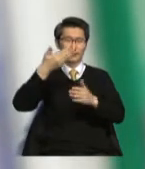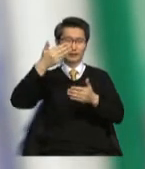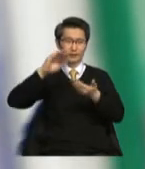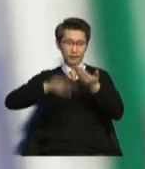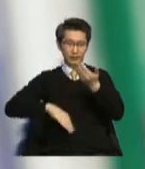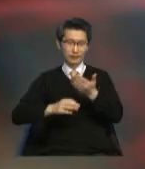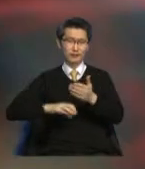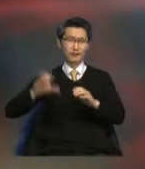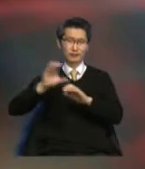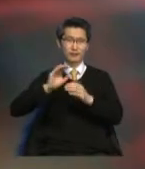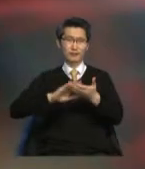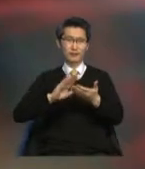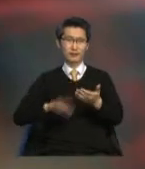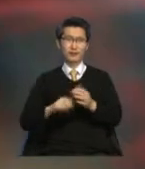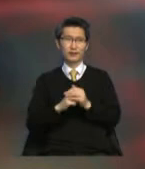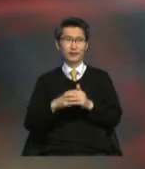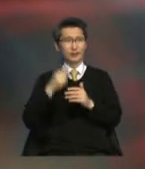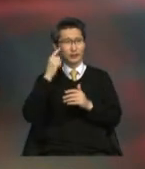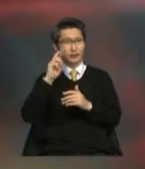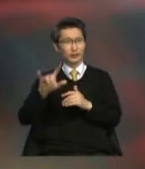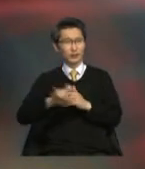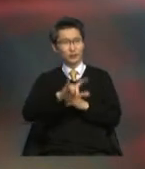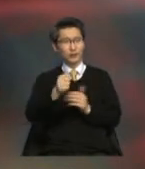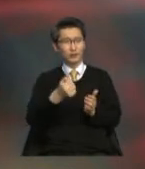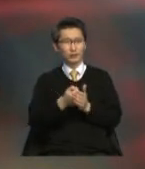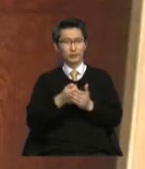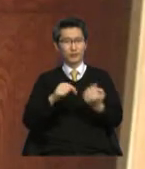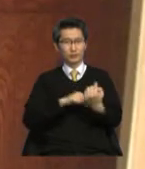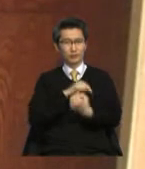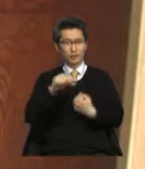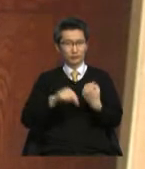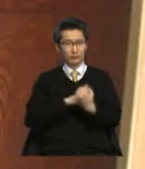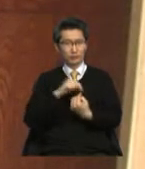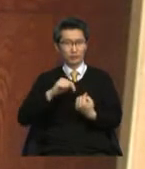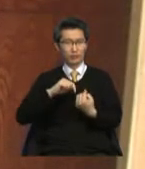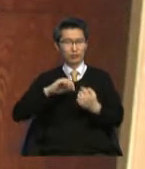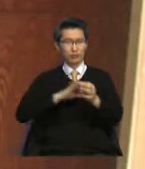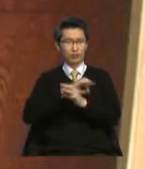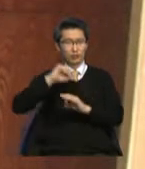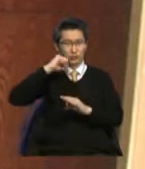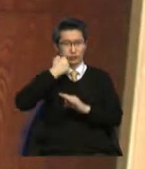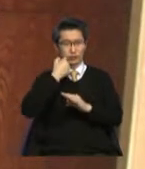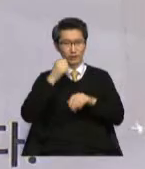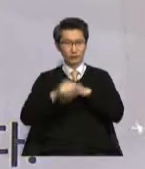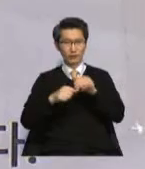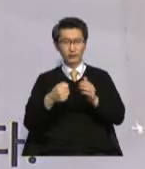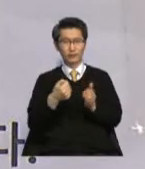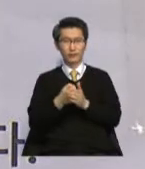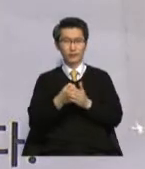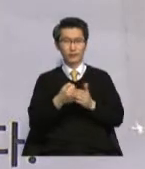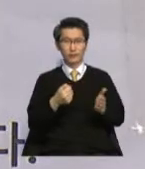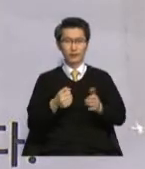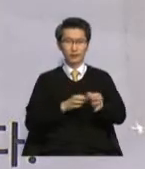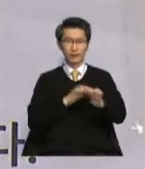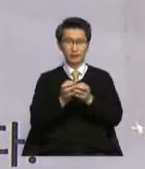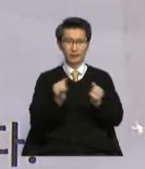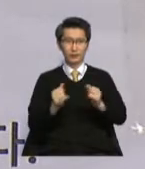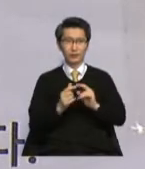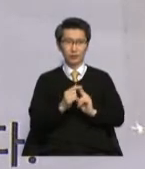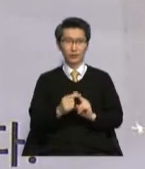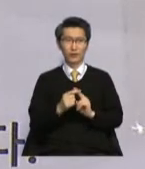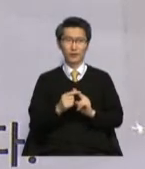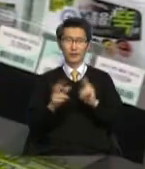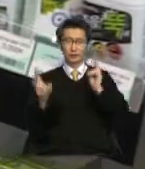인상률이 입니다 아무래도 코로나 1구 로 인한 경제 위기가 극에 달하는 상황에서 영세 소상공인과